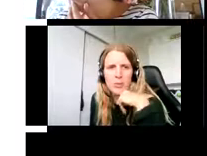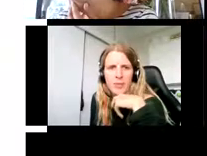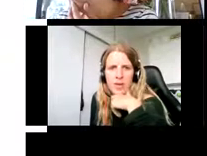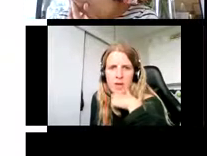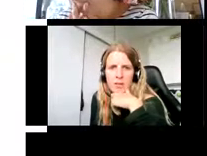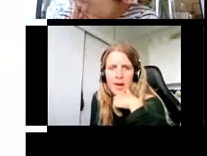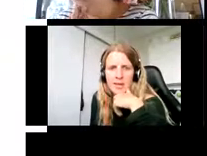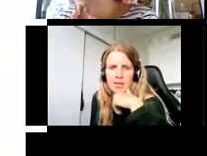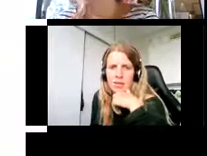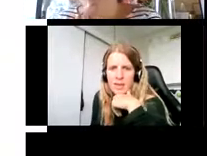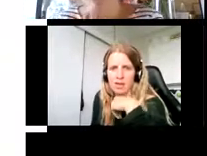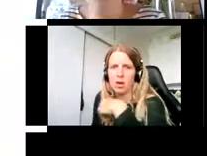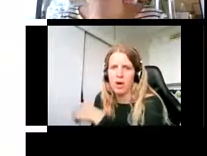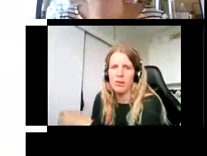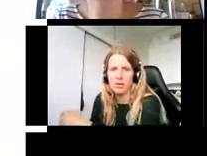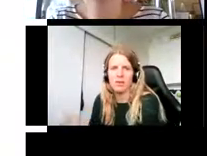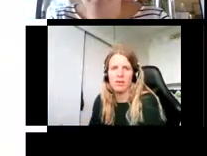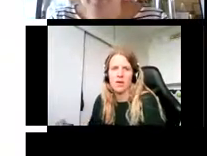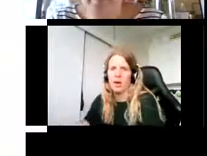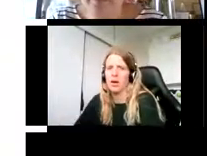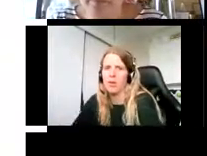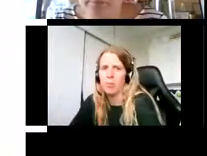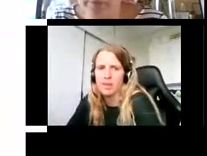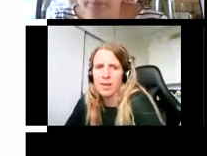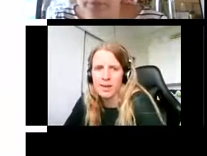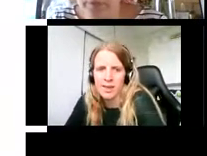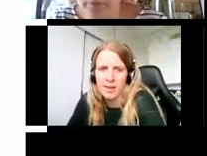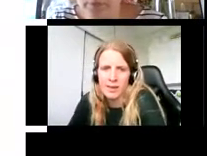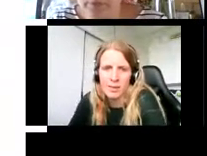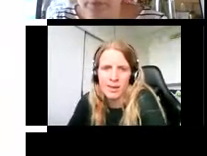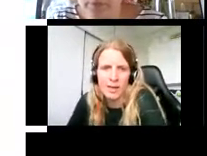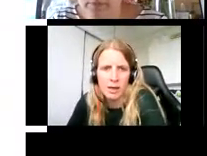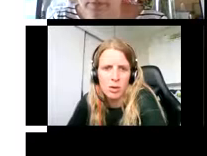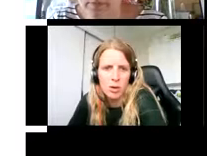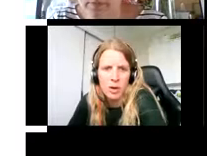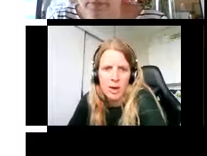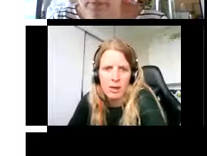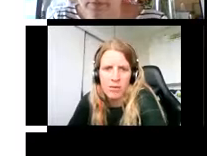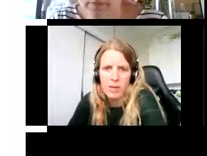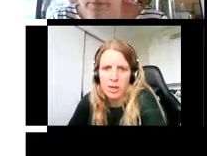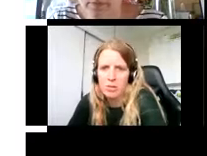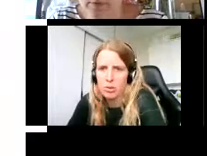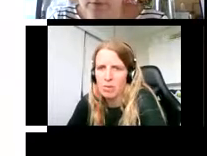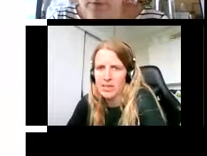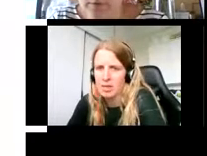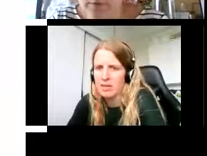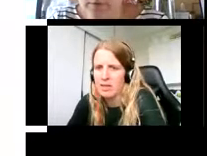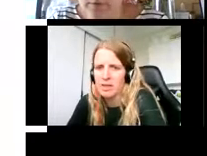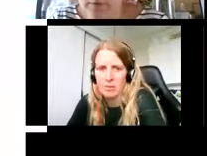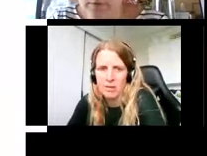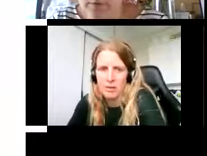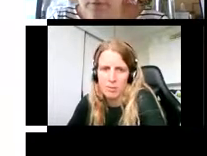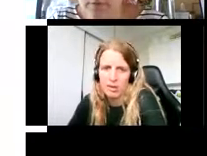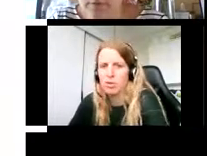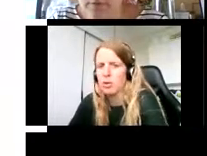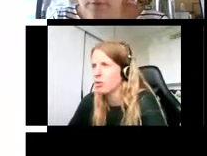gevolgd hebben. De basis is nog steeds: hou afstand, pas de extra hygiënemaatregelen toe en vermijd zoveel mogelijk contact met